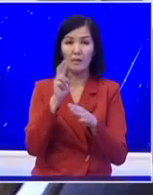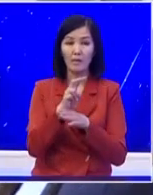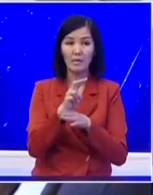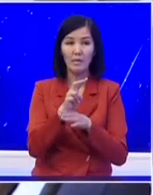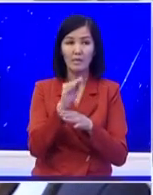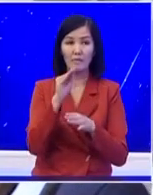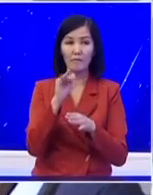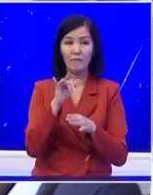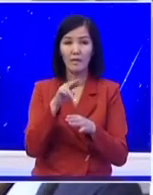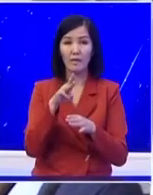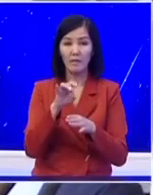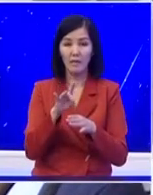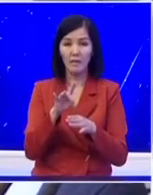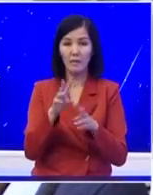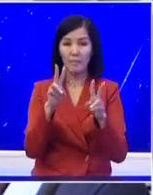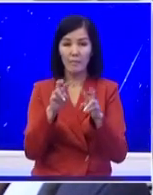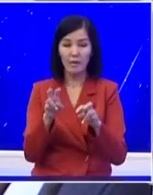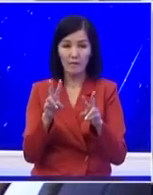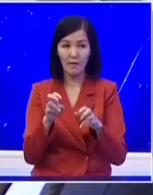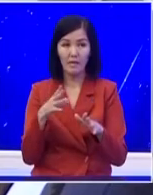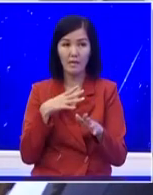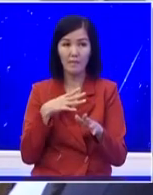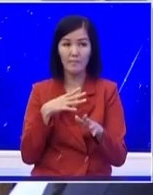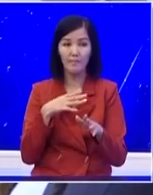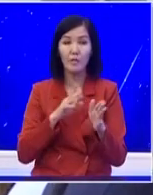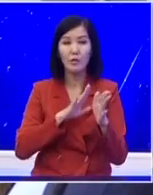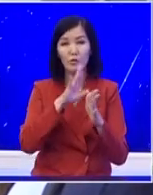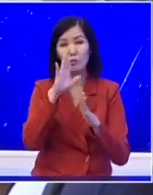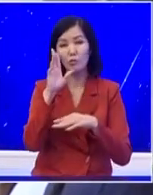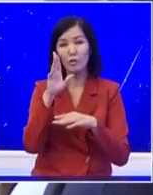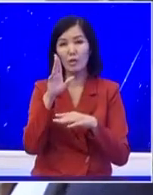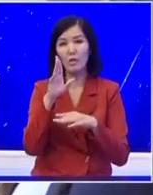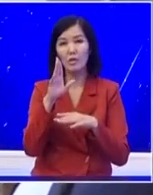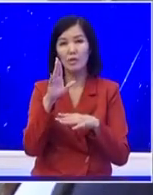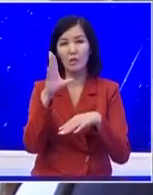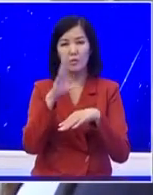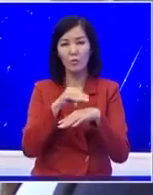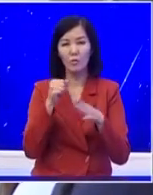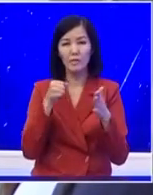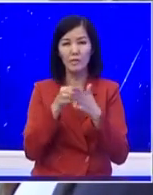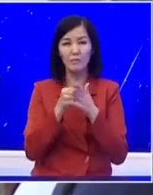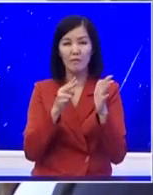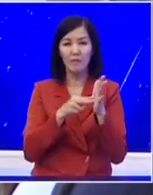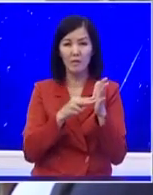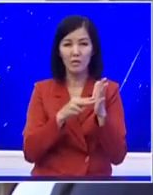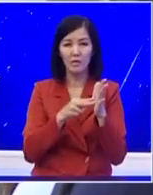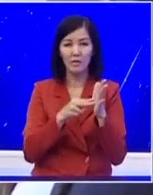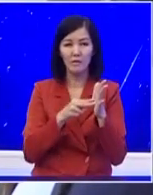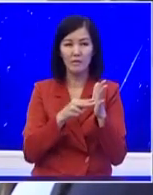фильтр первый прошла. Я позавчера с утра просидела до 7 вечера. Только рентген могла